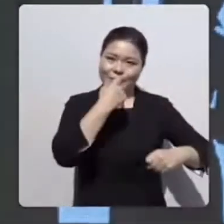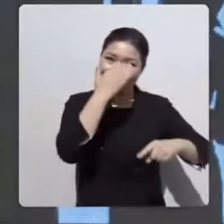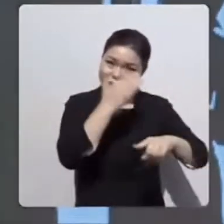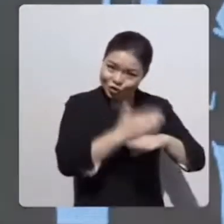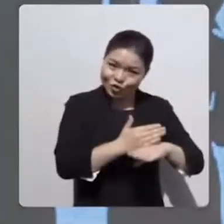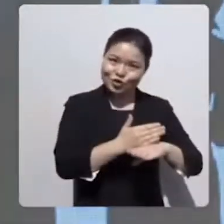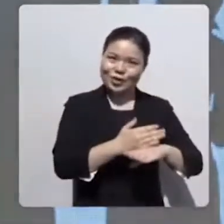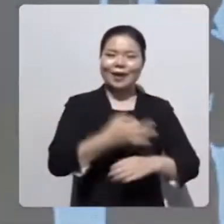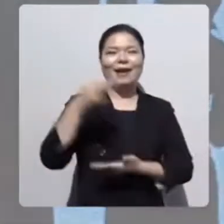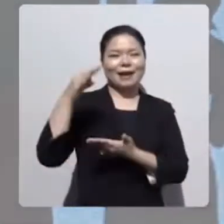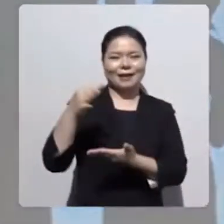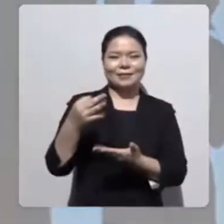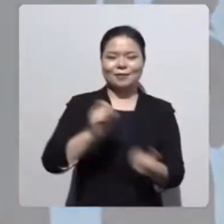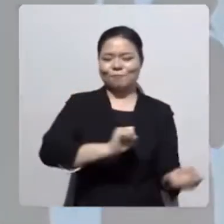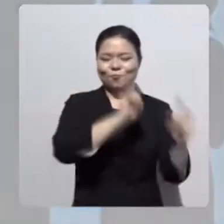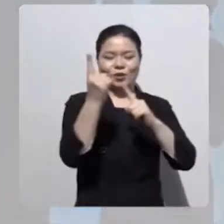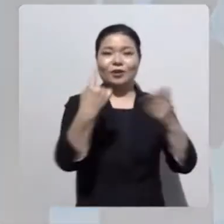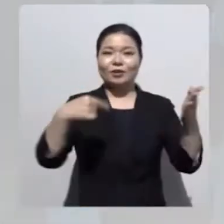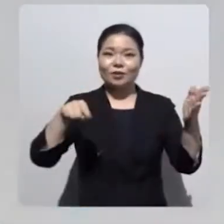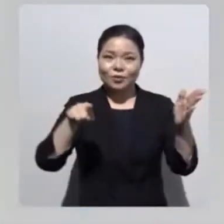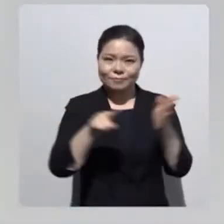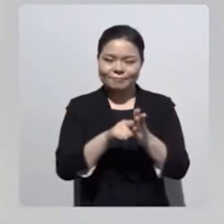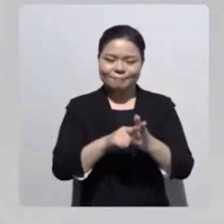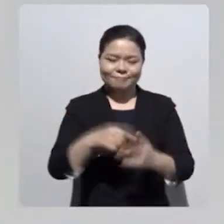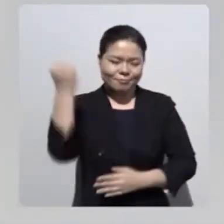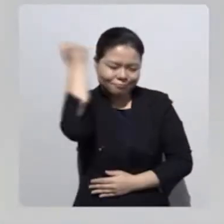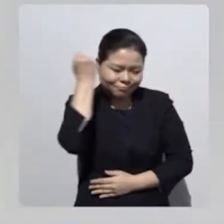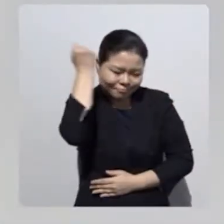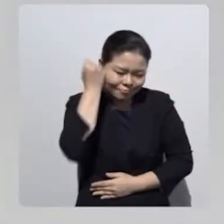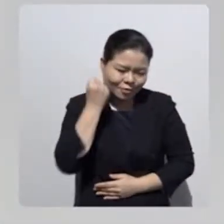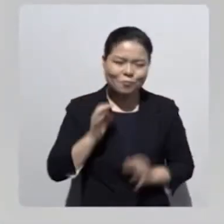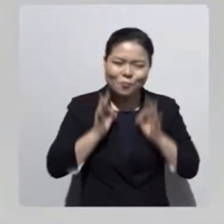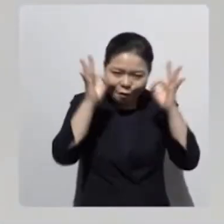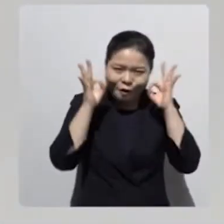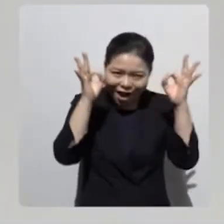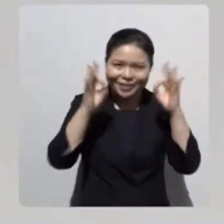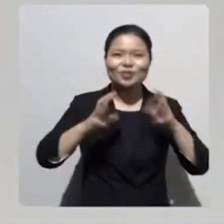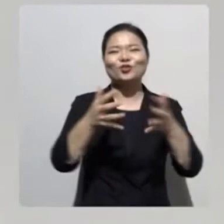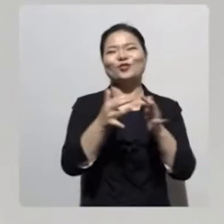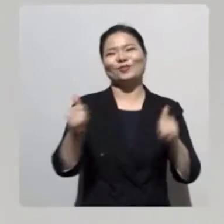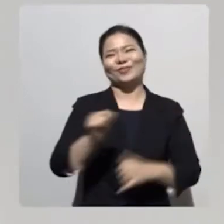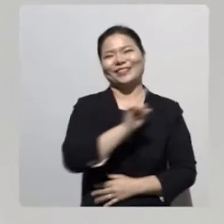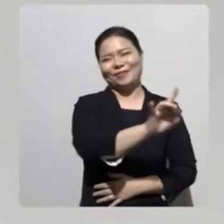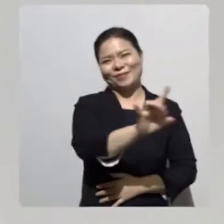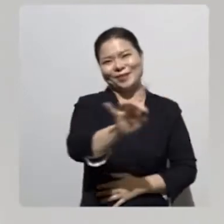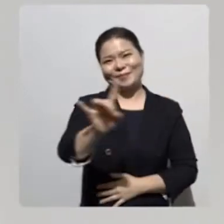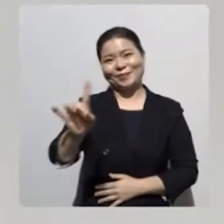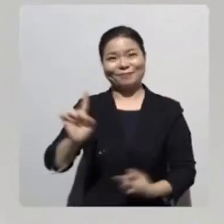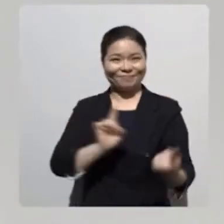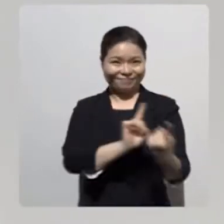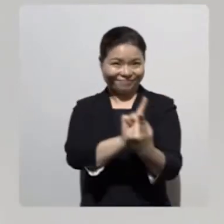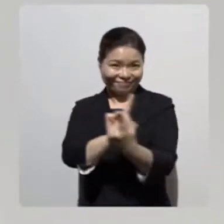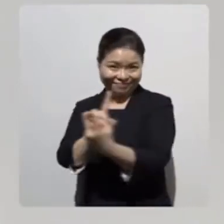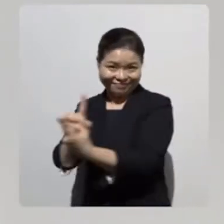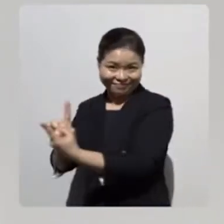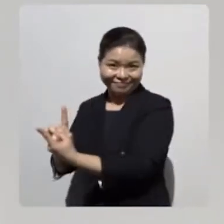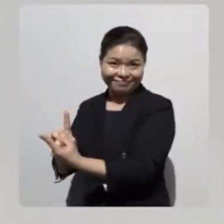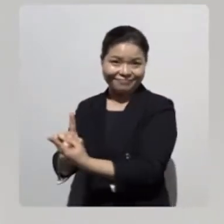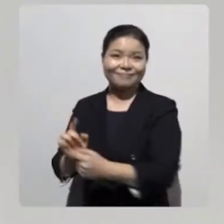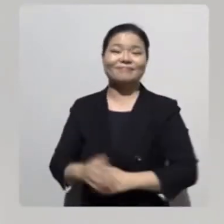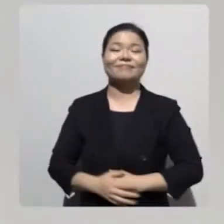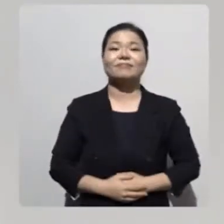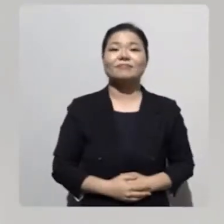자유민주주의의 가치를 회복하기 위해 고군분투하고 계신 국민 한 분 한 분을 저는